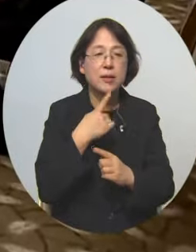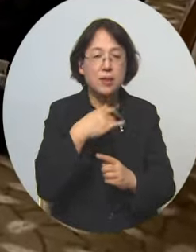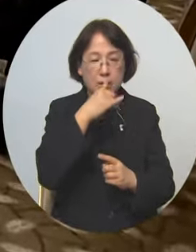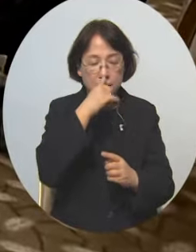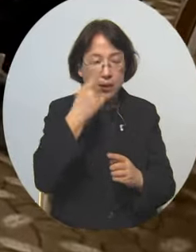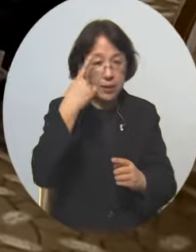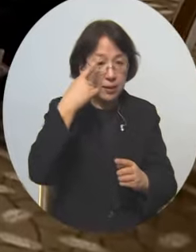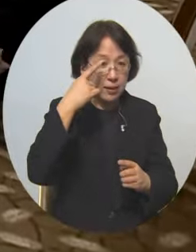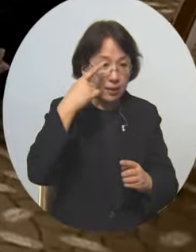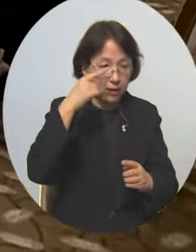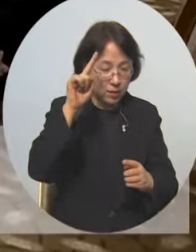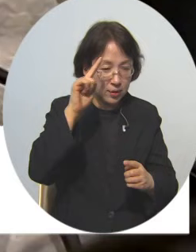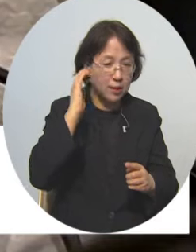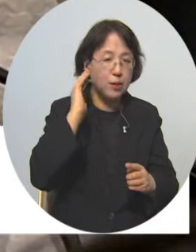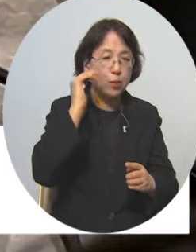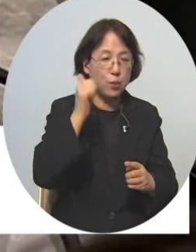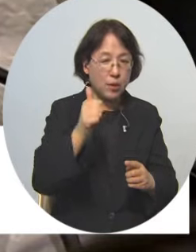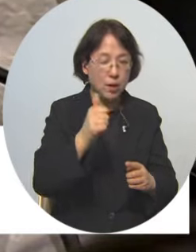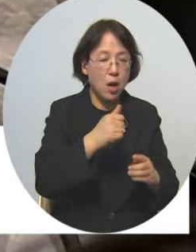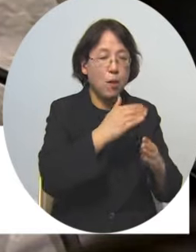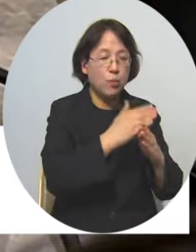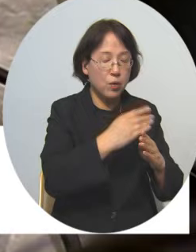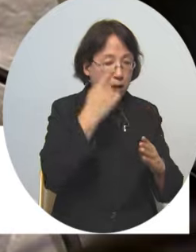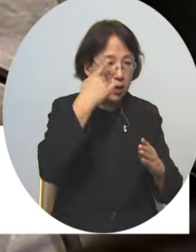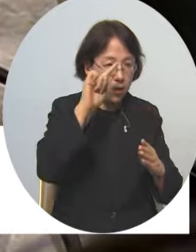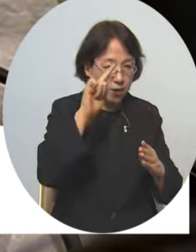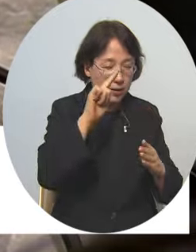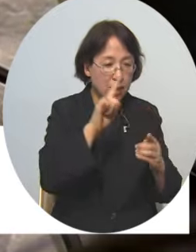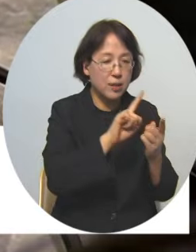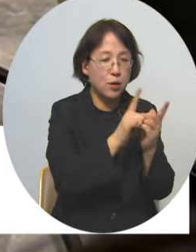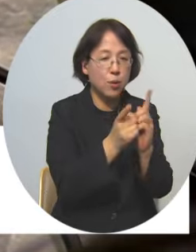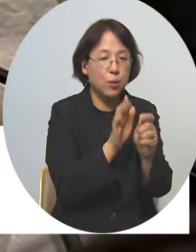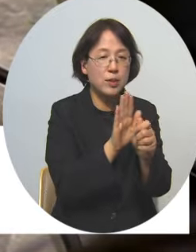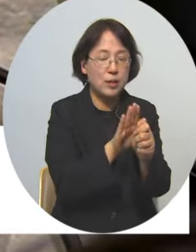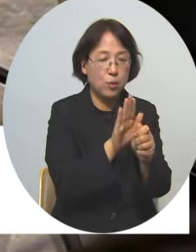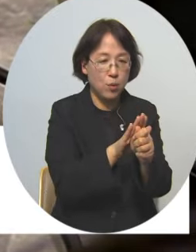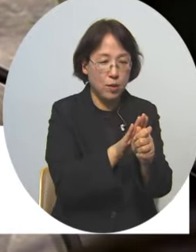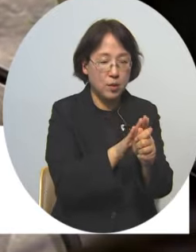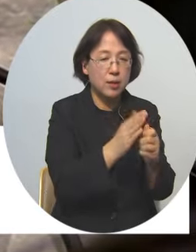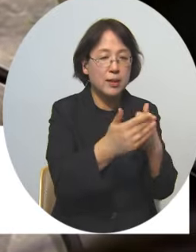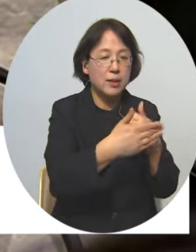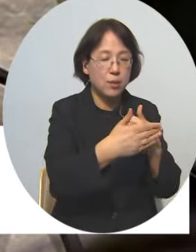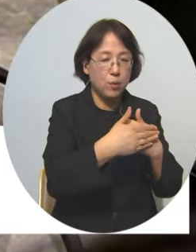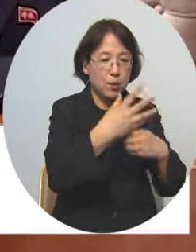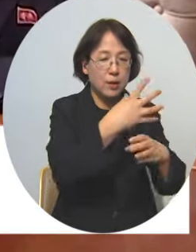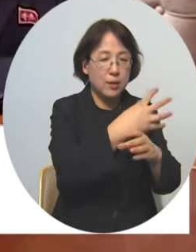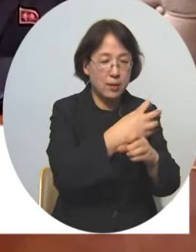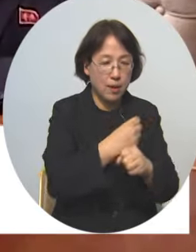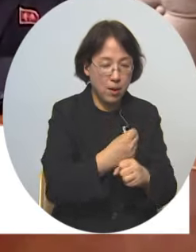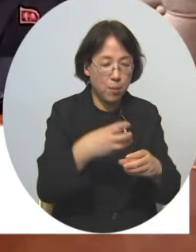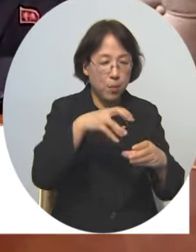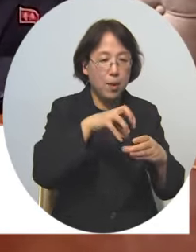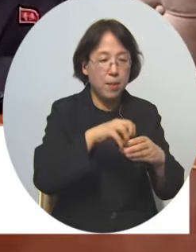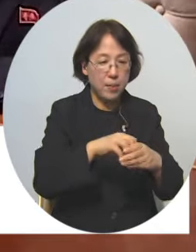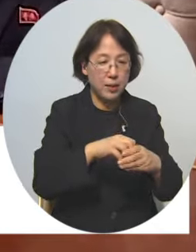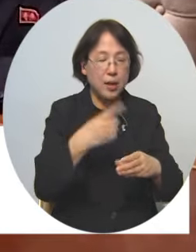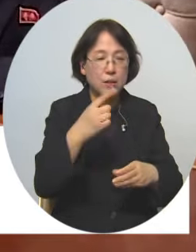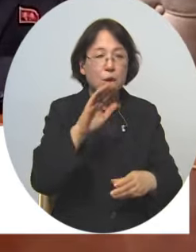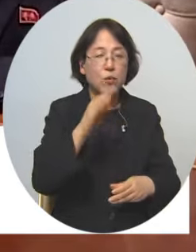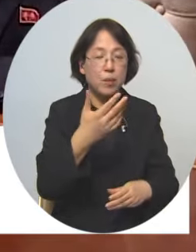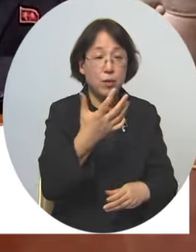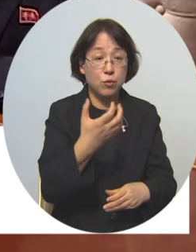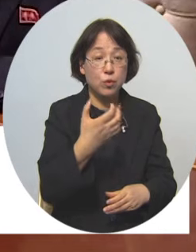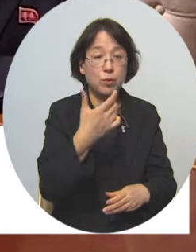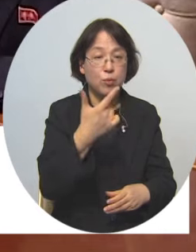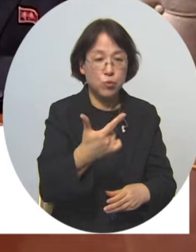대통령은 협정에 북한과 러시아가 침략당할 경우 상호지원 조항을 포함했다고 밝혔습니다. 지난 1996년